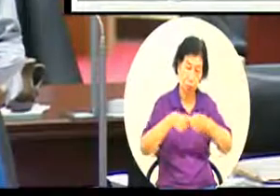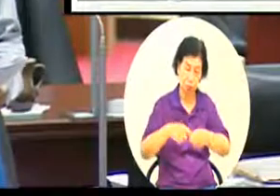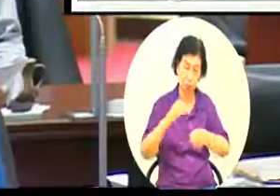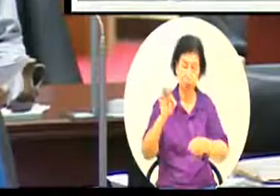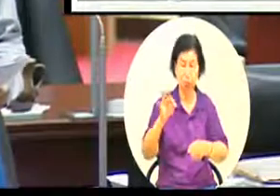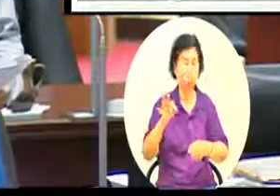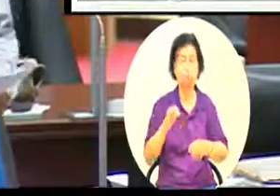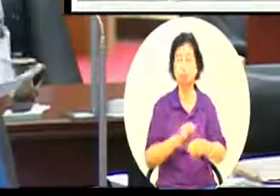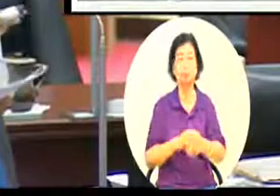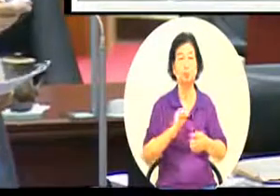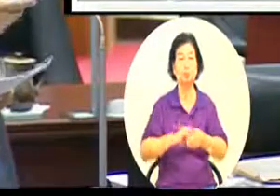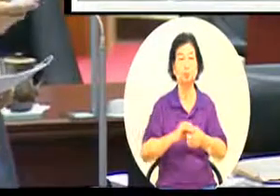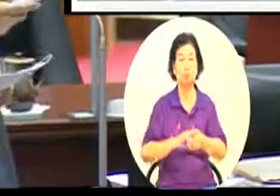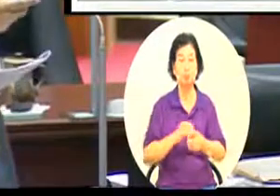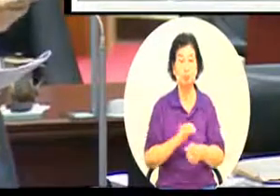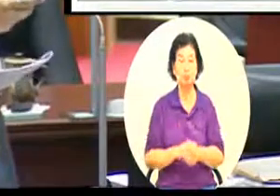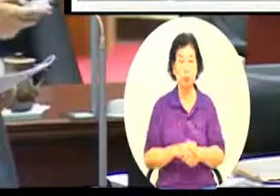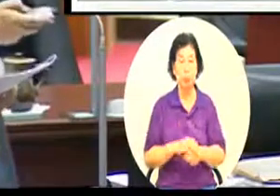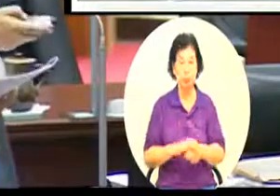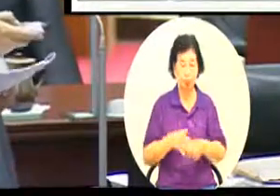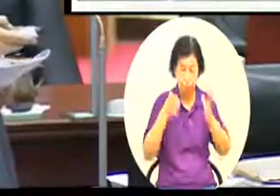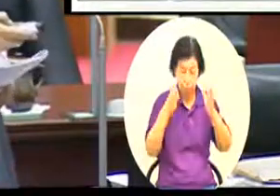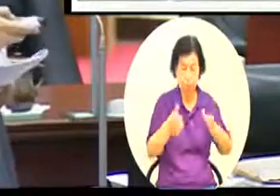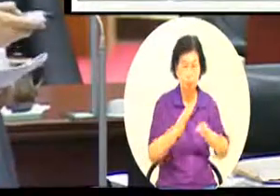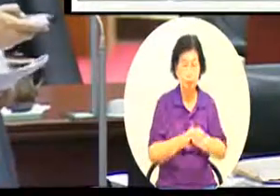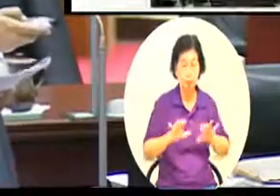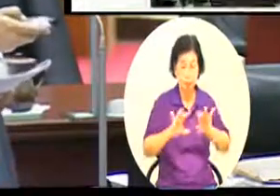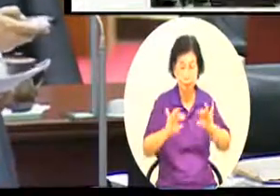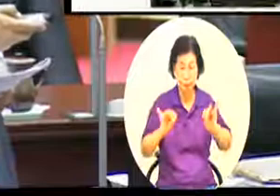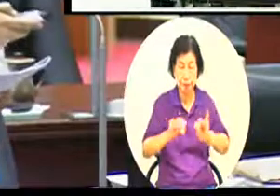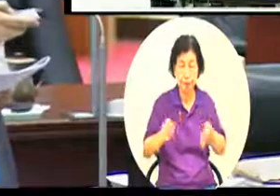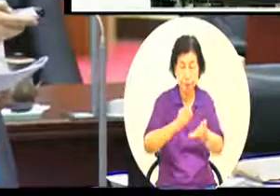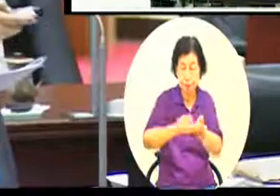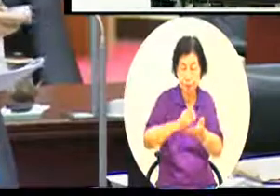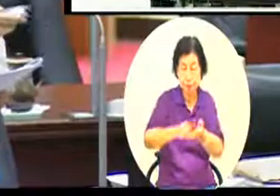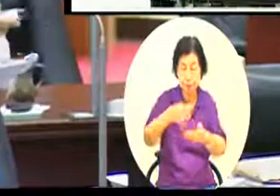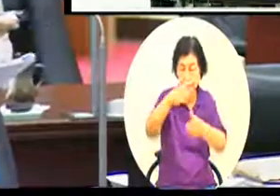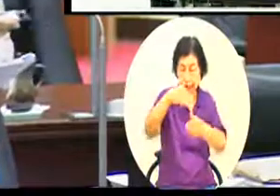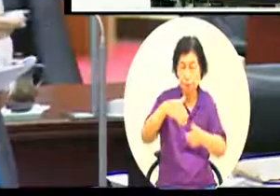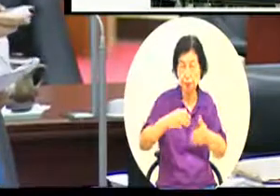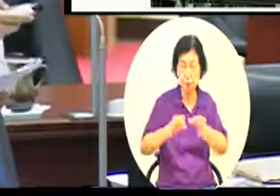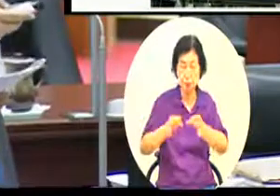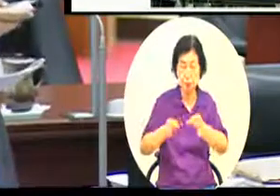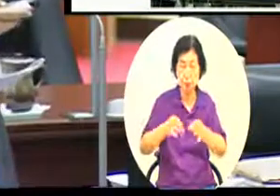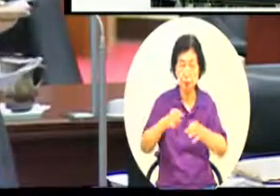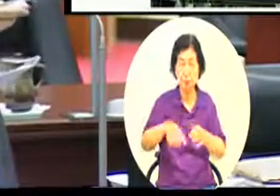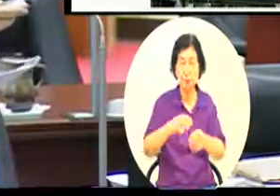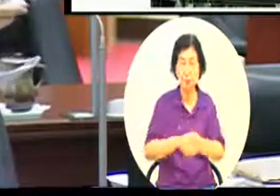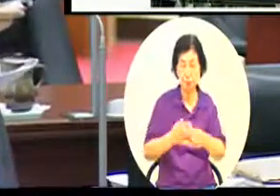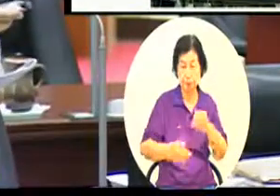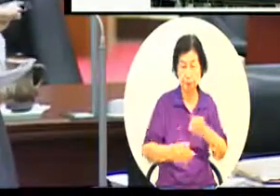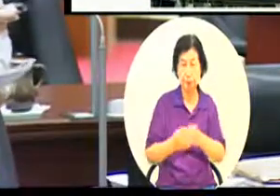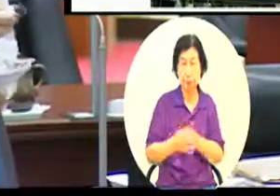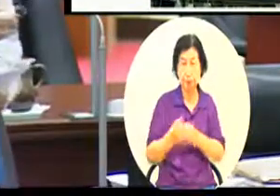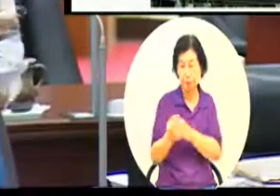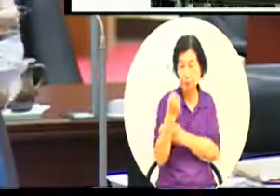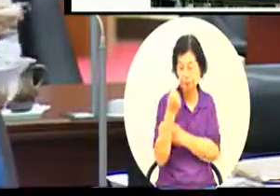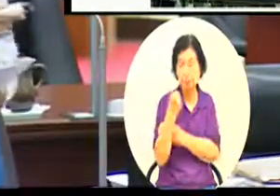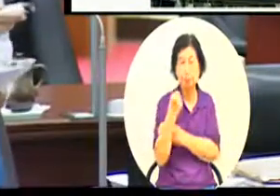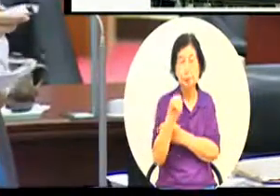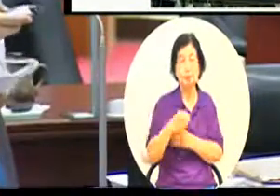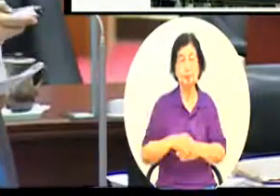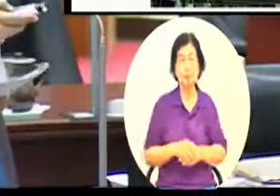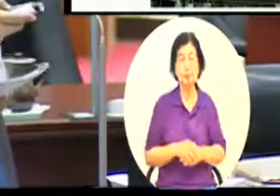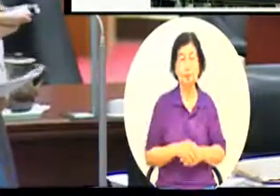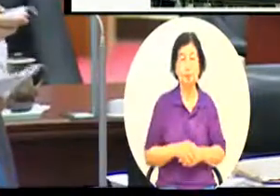现有的土地招商哦，应该要积极一点了。你看那个，还有我们现在本席等一下表述的哈，这捷运